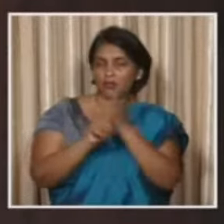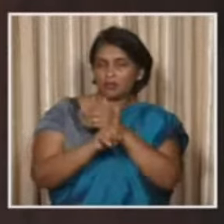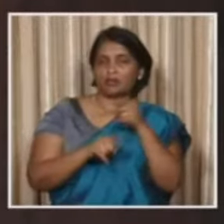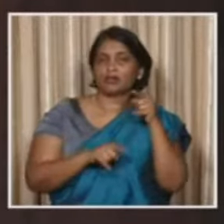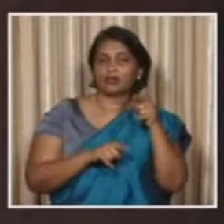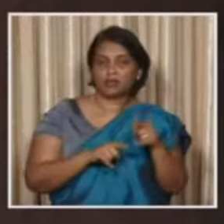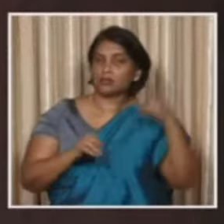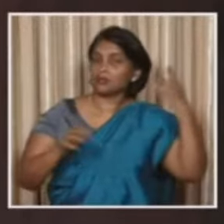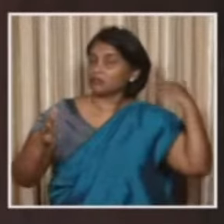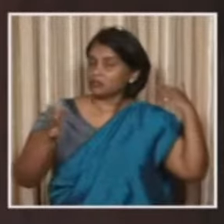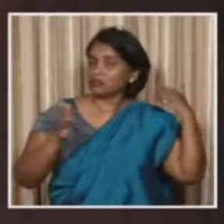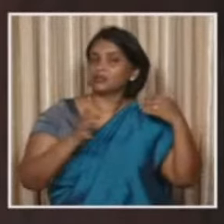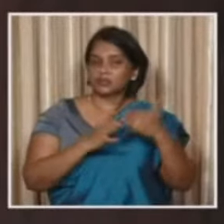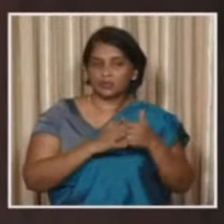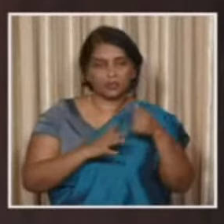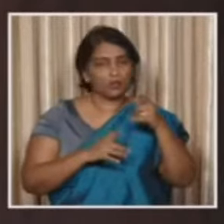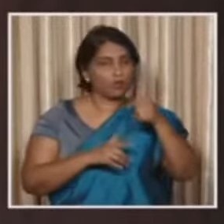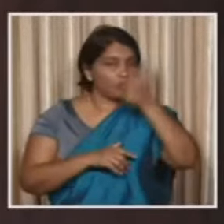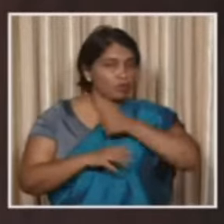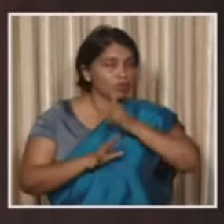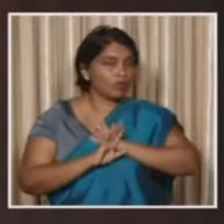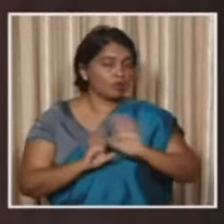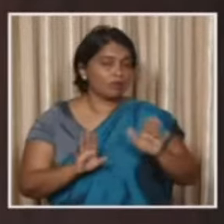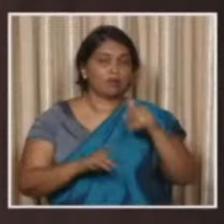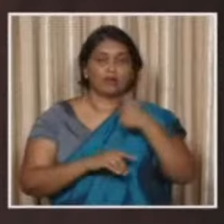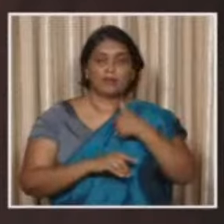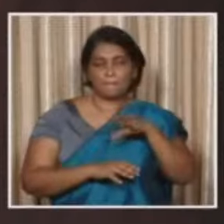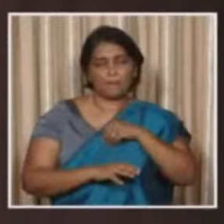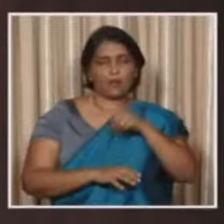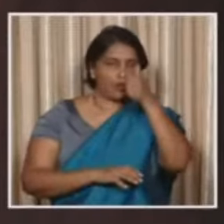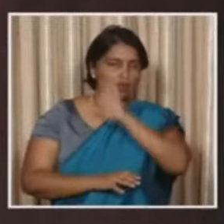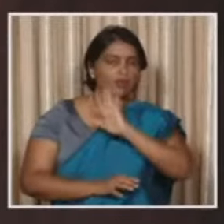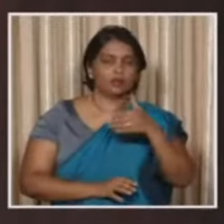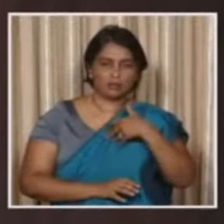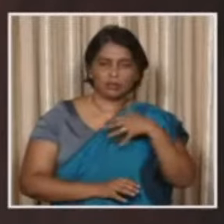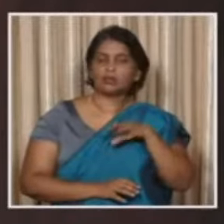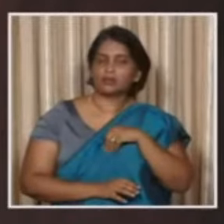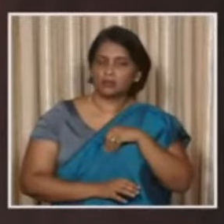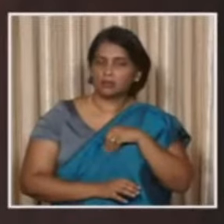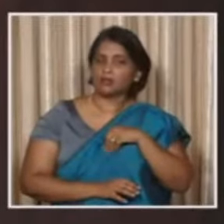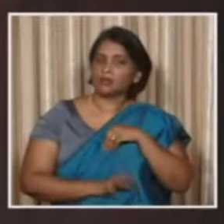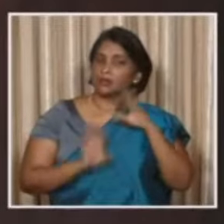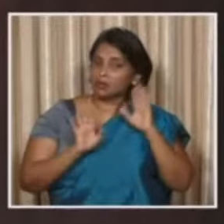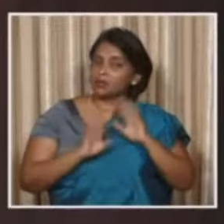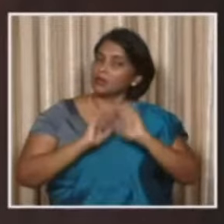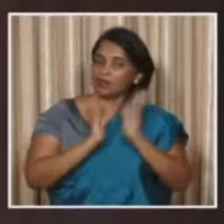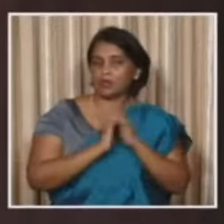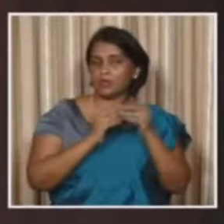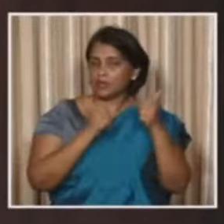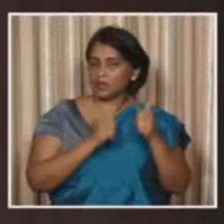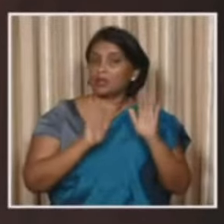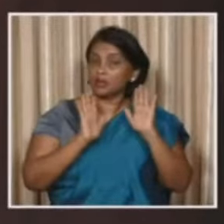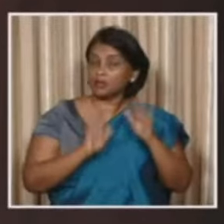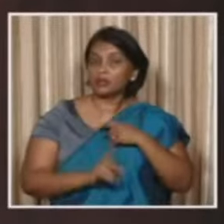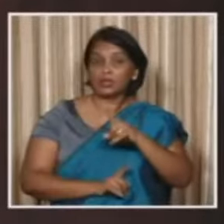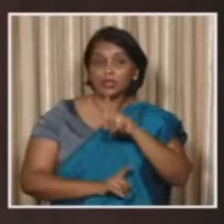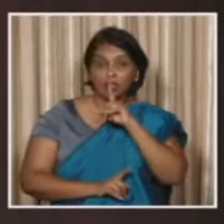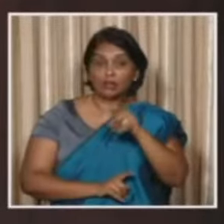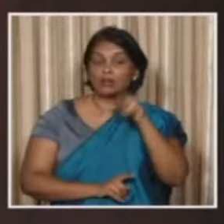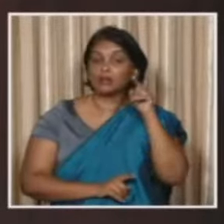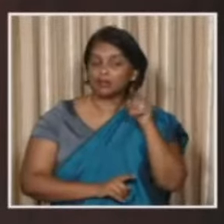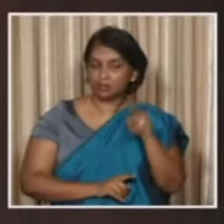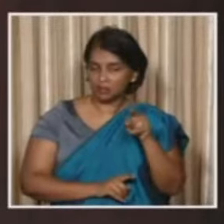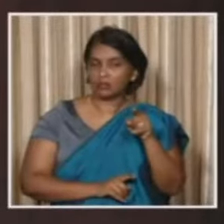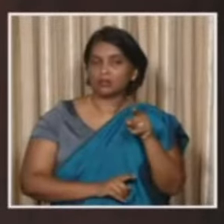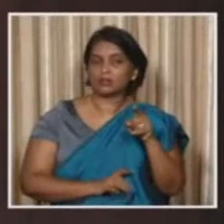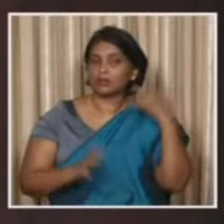mau aja sejarah se, itu mau horangan kelana, aku api pilihan itu mau horangan kelana, apa pun kelana kira, ya aku mau hari, api katakan nih, itu mau aja,